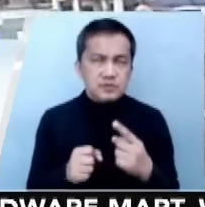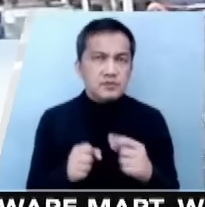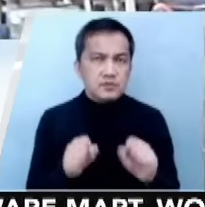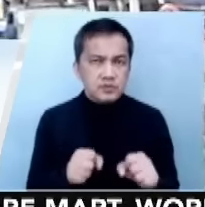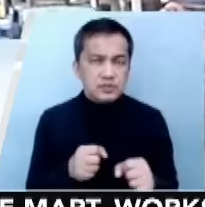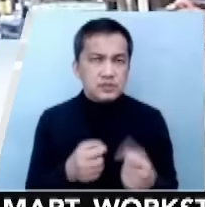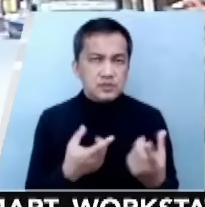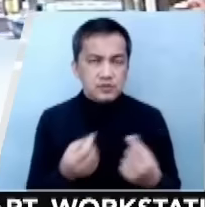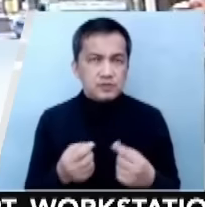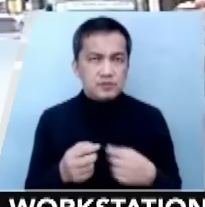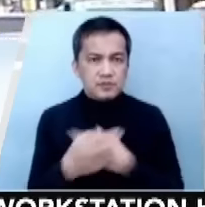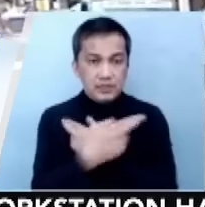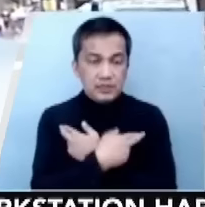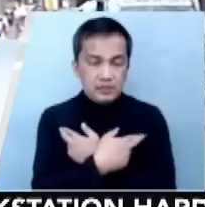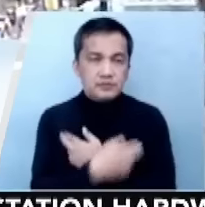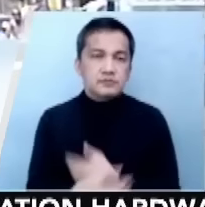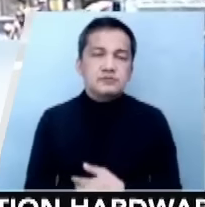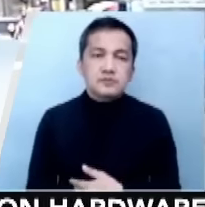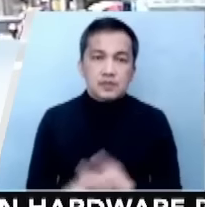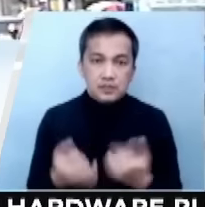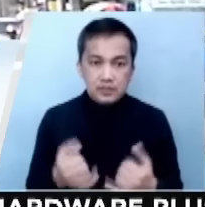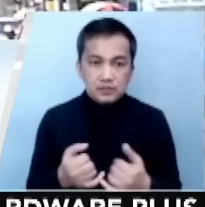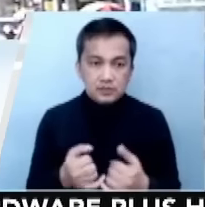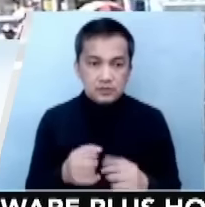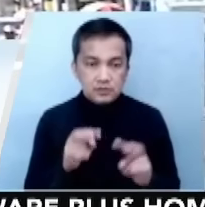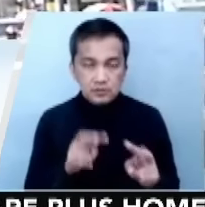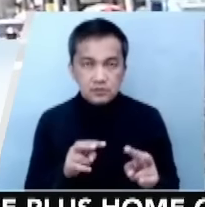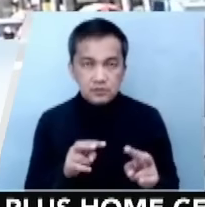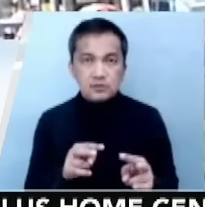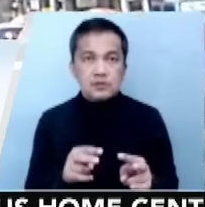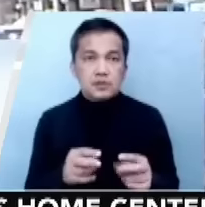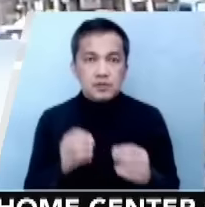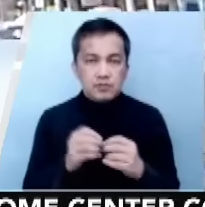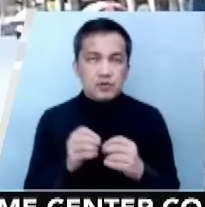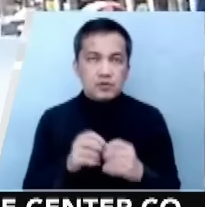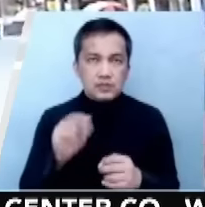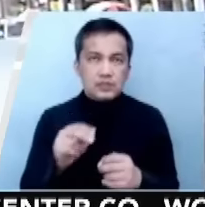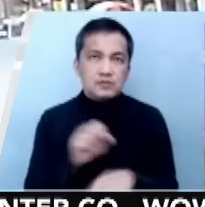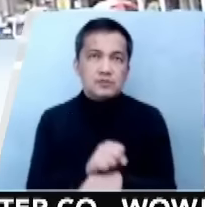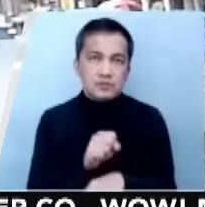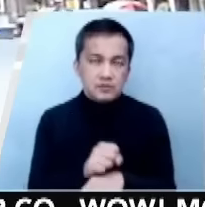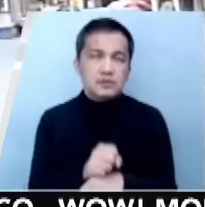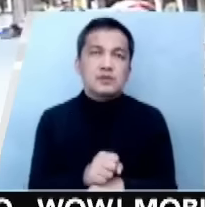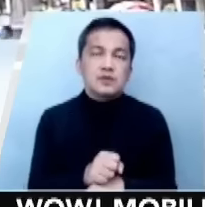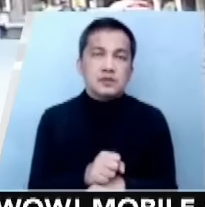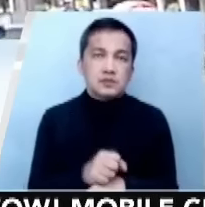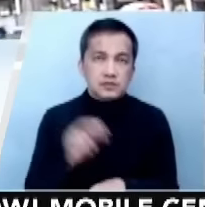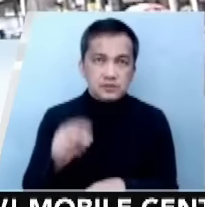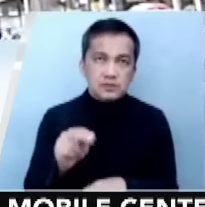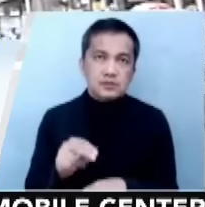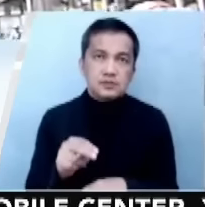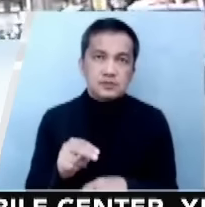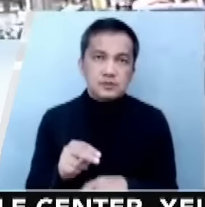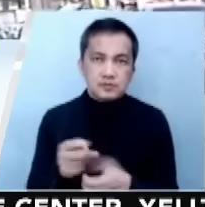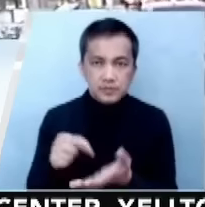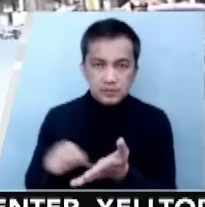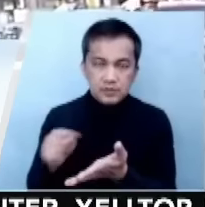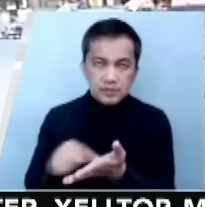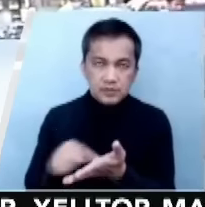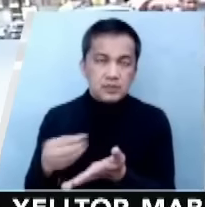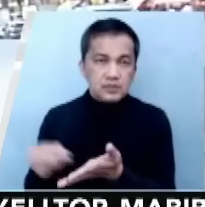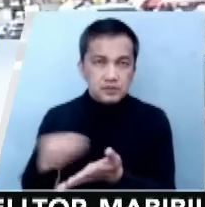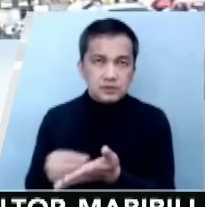pero ngayon sa aspeto ng buhay ko ngayon, mas kailangan ko magtrabaho kasi may mga kailangan kaming mga bayaran na gastusin, lalo na yung kapatid ko